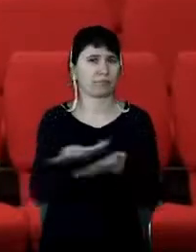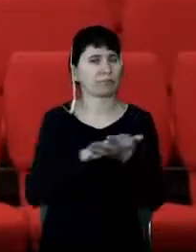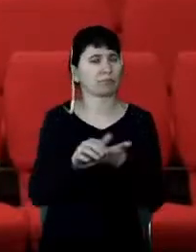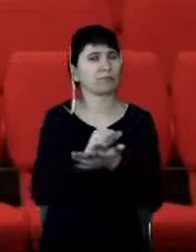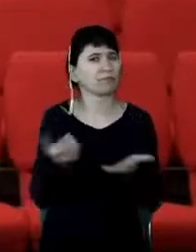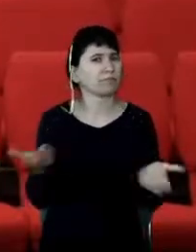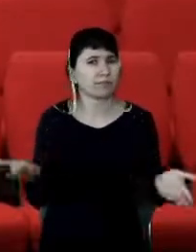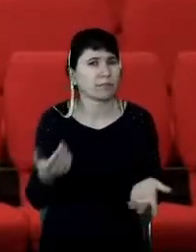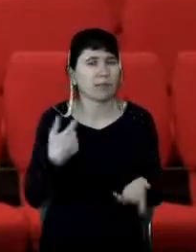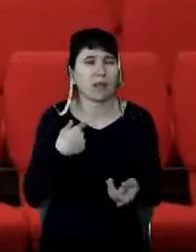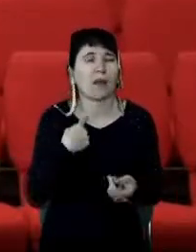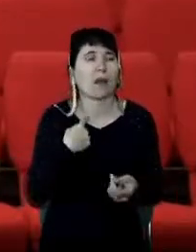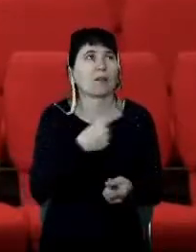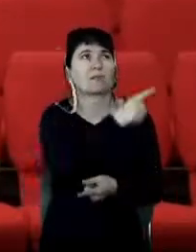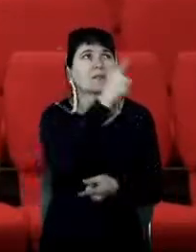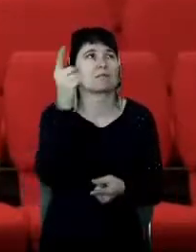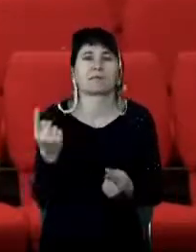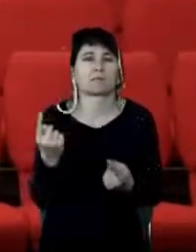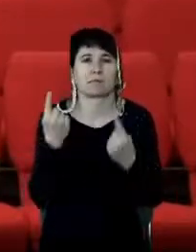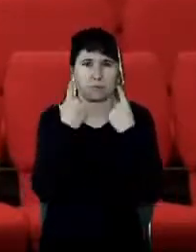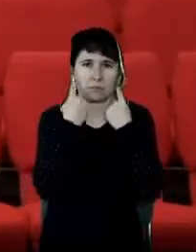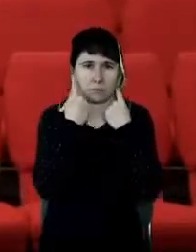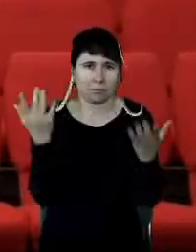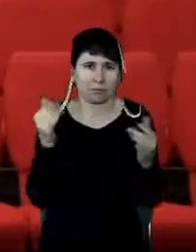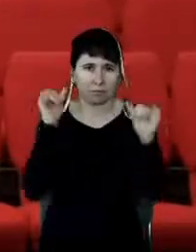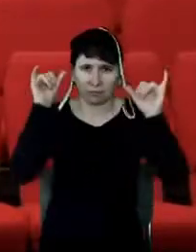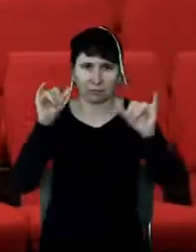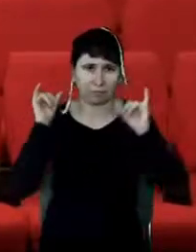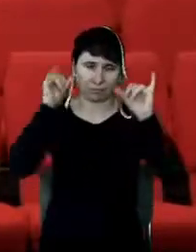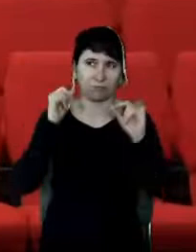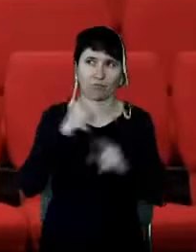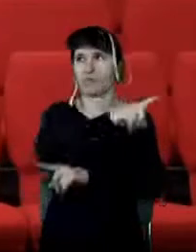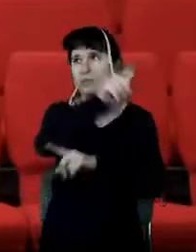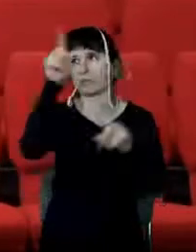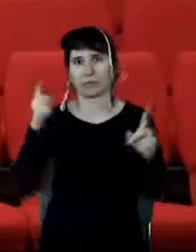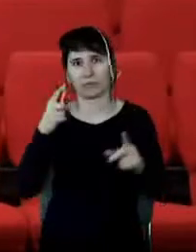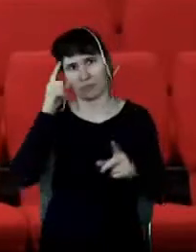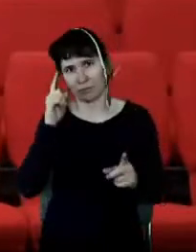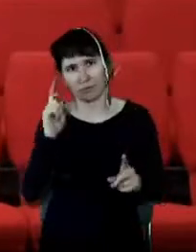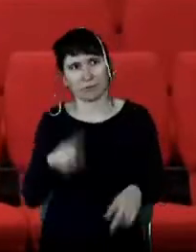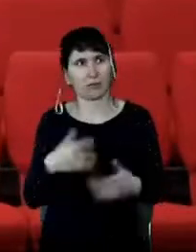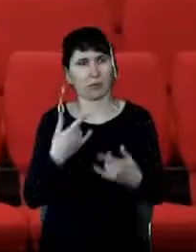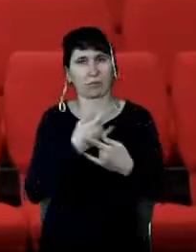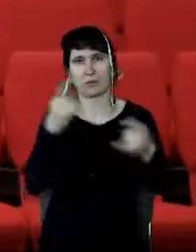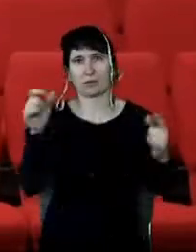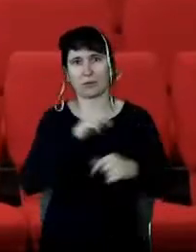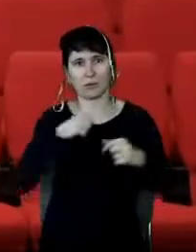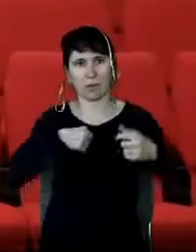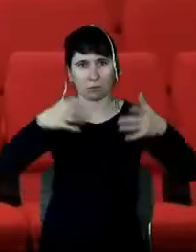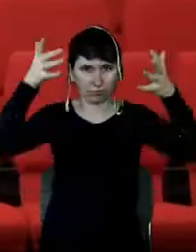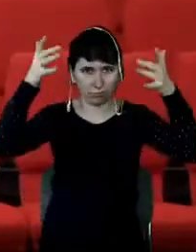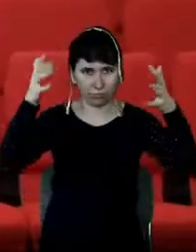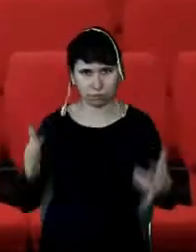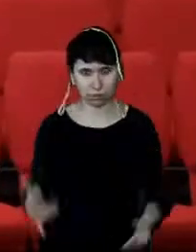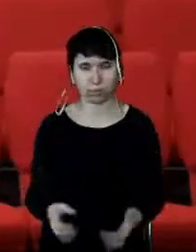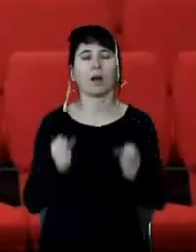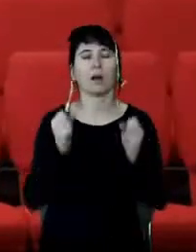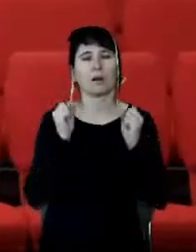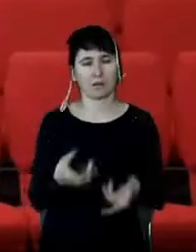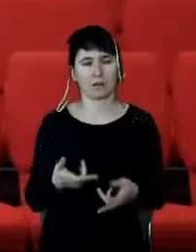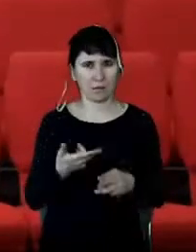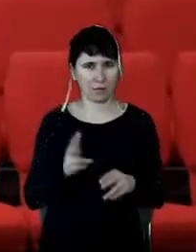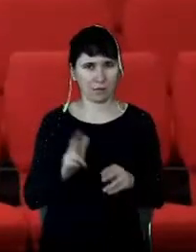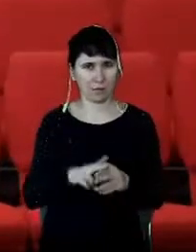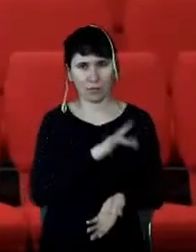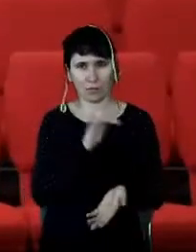ну, я не чув, і, в принципі, навірно, що мало де відомо нам, що саме місто